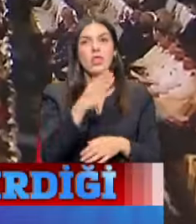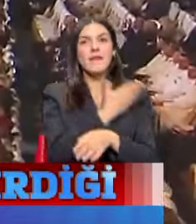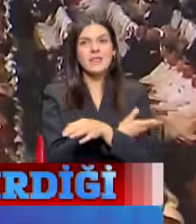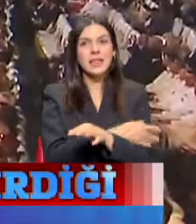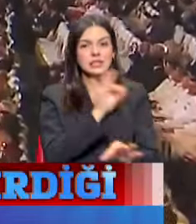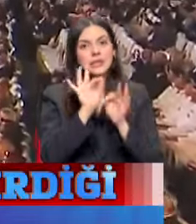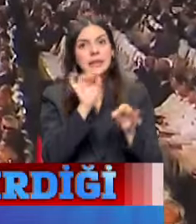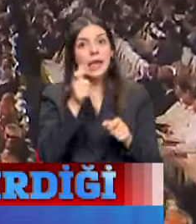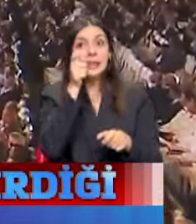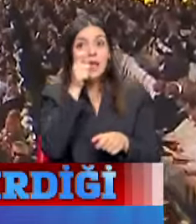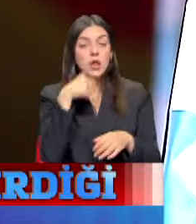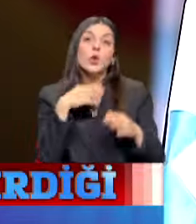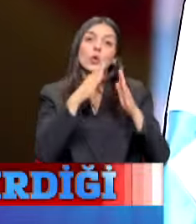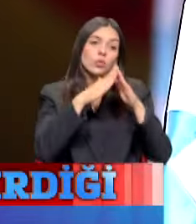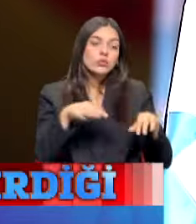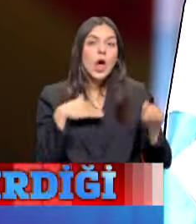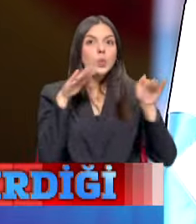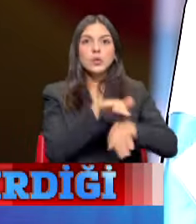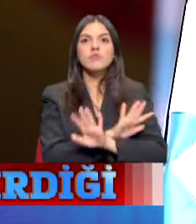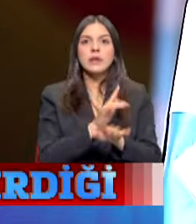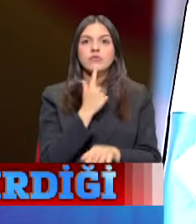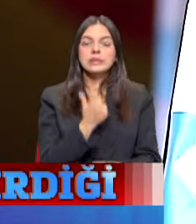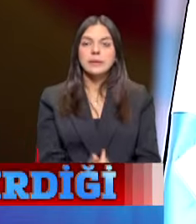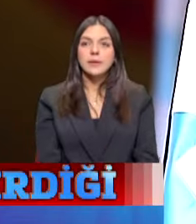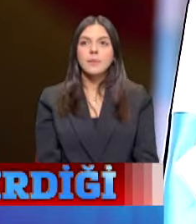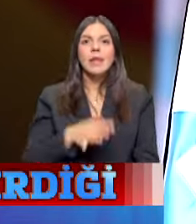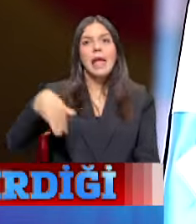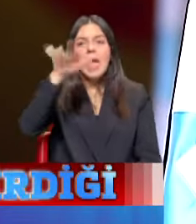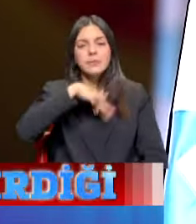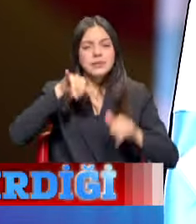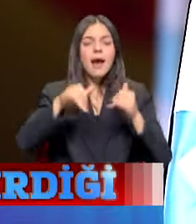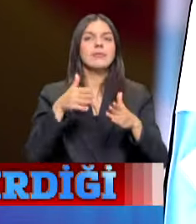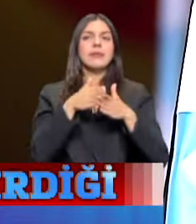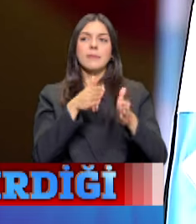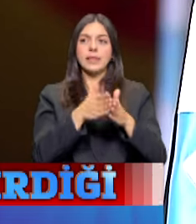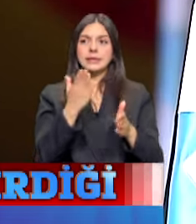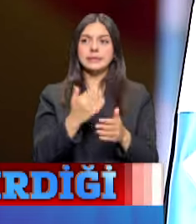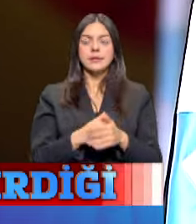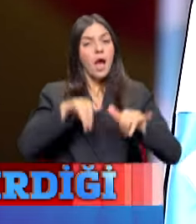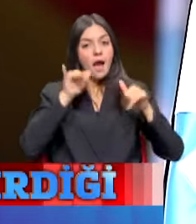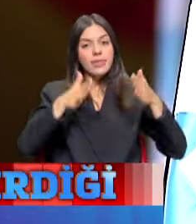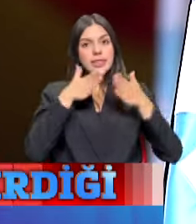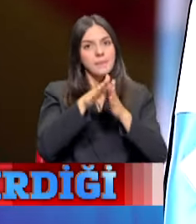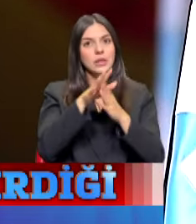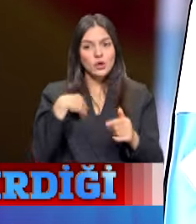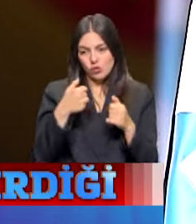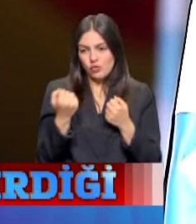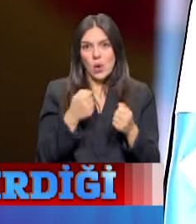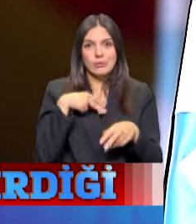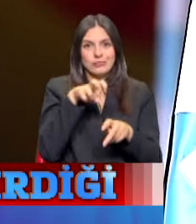uyardı, tuzağa düşmeyeceğiz dedi. Hepimiz aynı gemideyiz. Aynı geminin